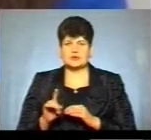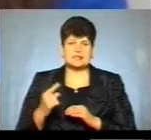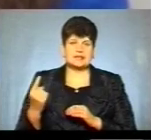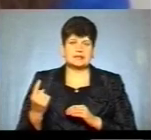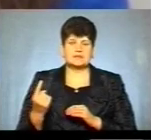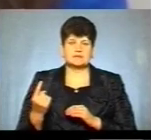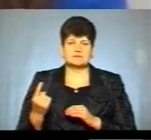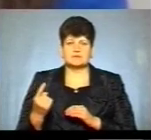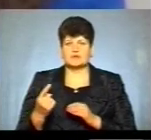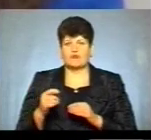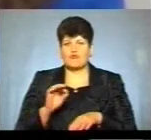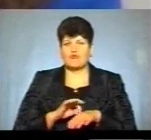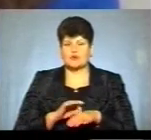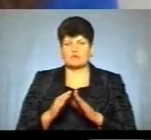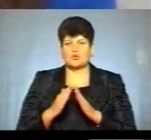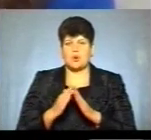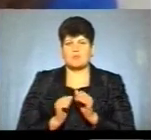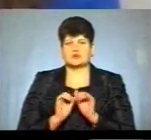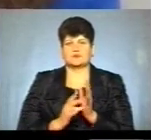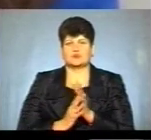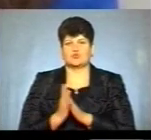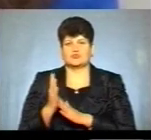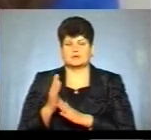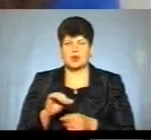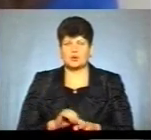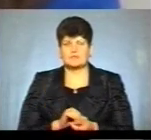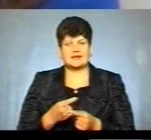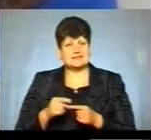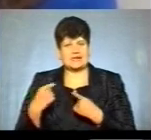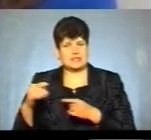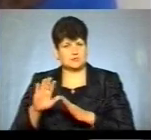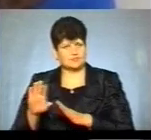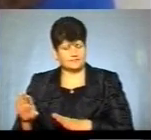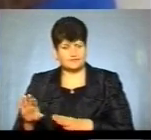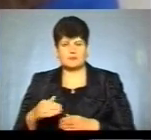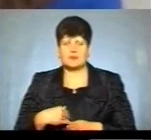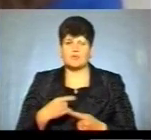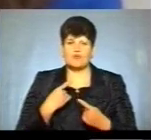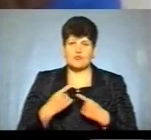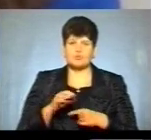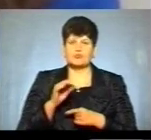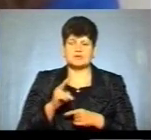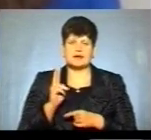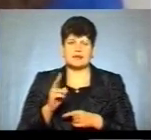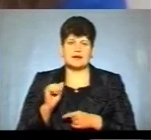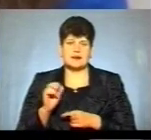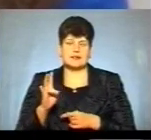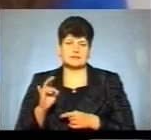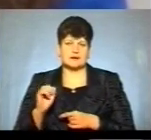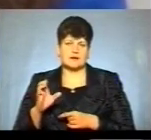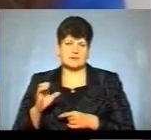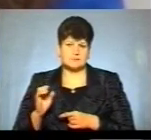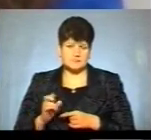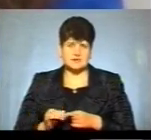може вдома, хворий пацієнт, вирощувати кущі канабісу. Це інший законопроект. Ми говоримо про те, що канабіноїди використовуються як